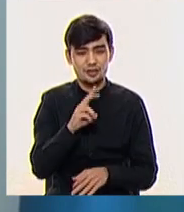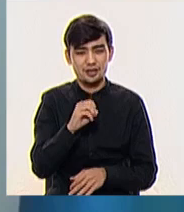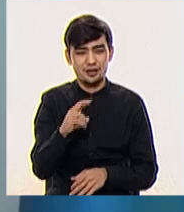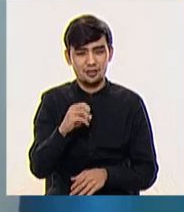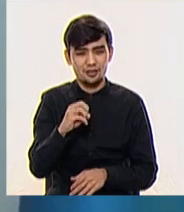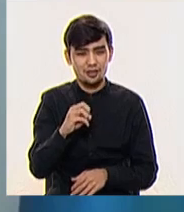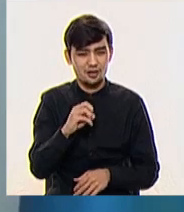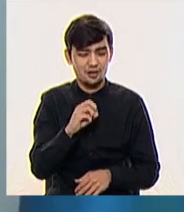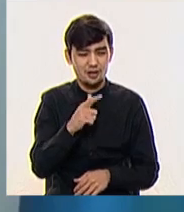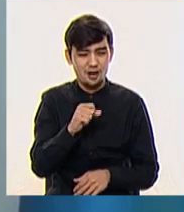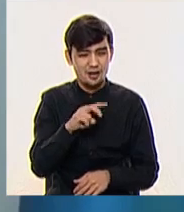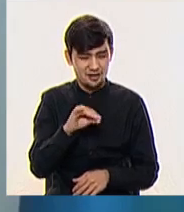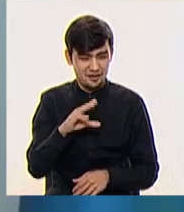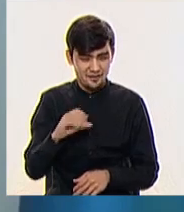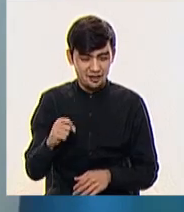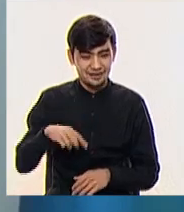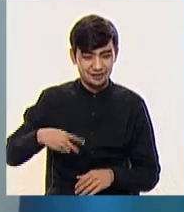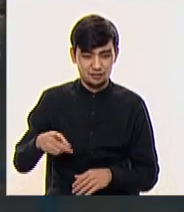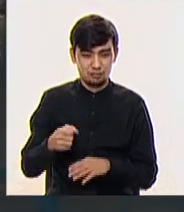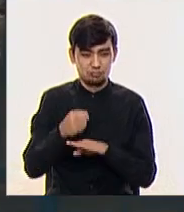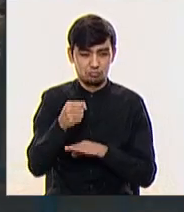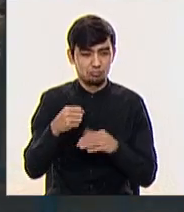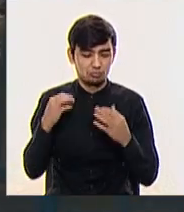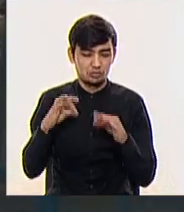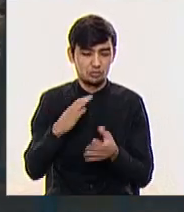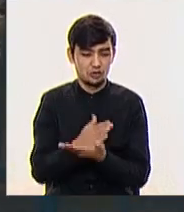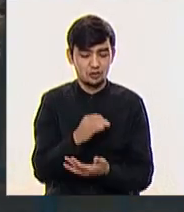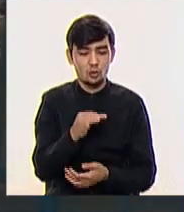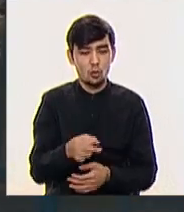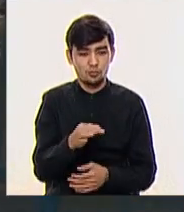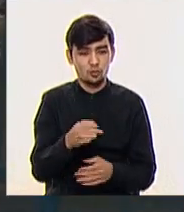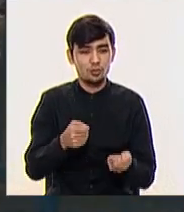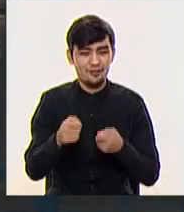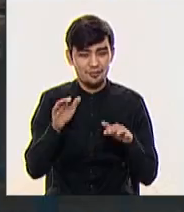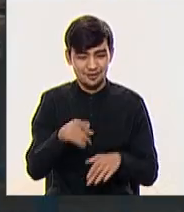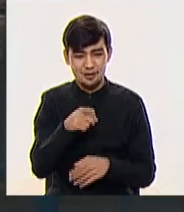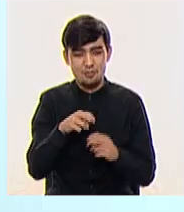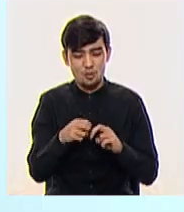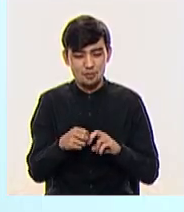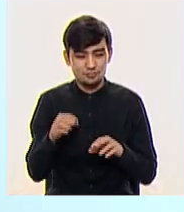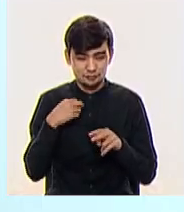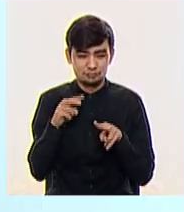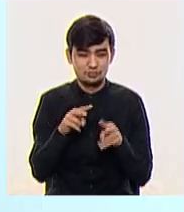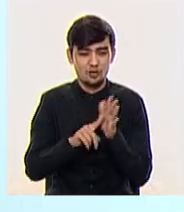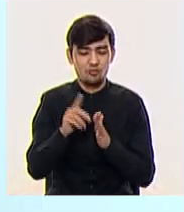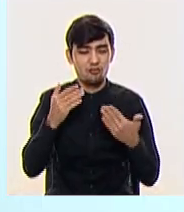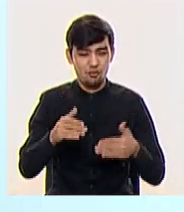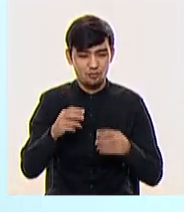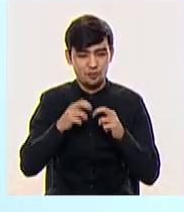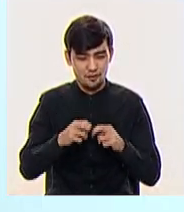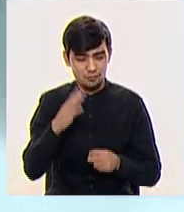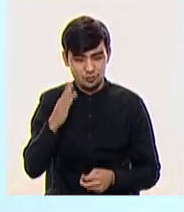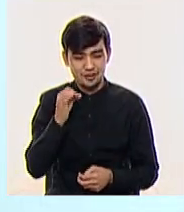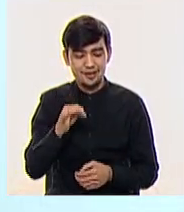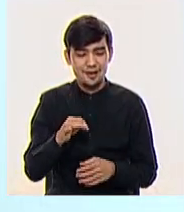Райгүл ауданынан келісімін беріп тұр. Облыстық білім басқармасы бұл мәселені бақылауға алғандарын айтады. Алайда мектеп